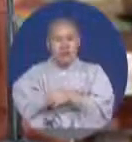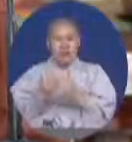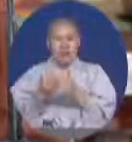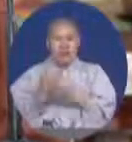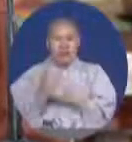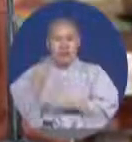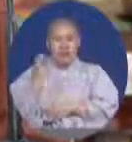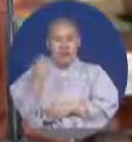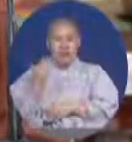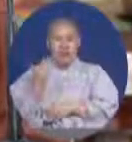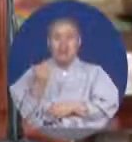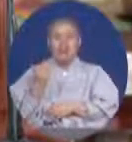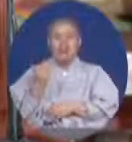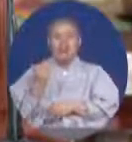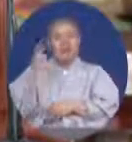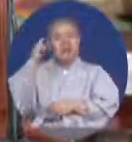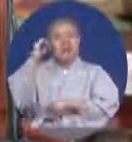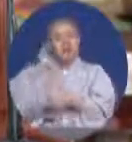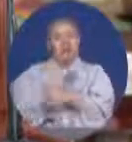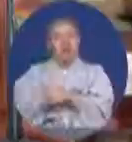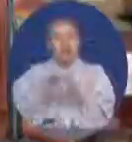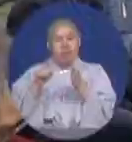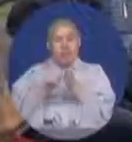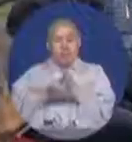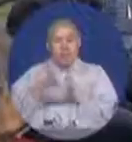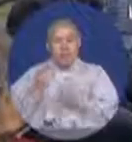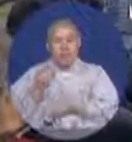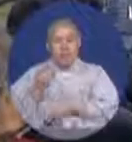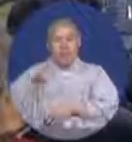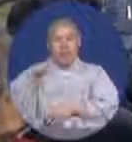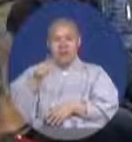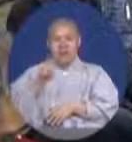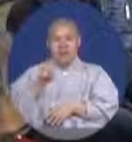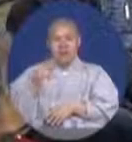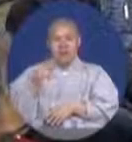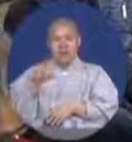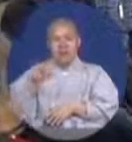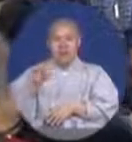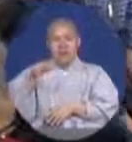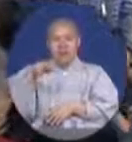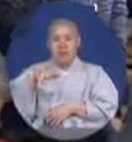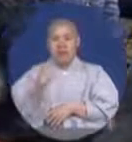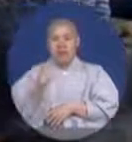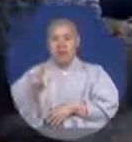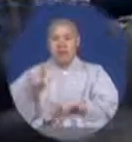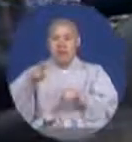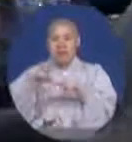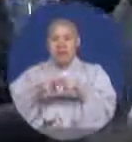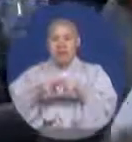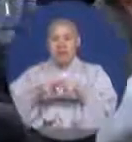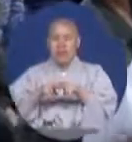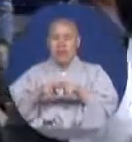그 지혜가 바로 신심이고 이렇게 되거든요. 금강자에 떡 앉았다. 그래서